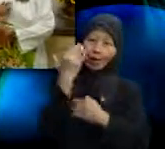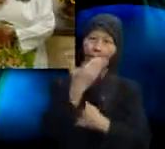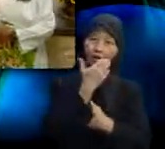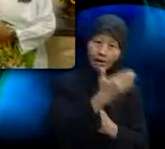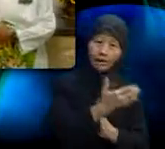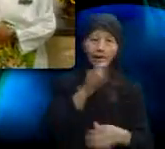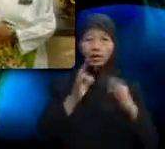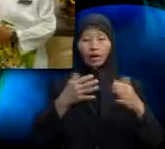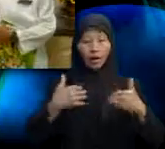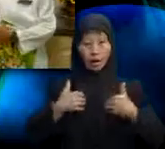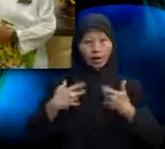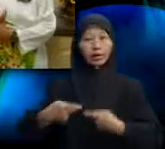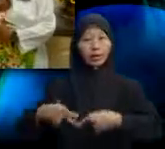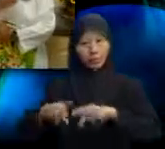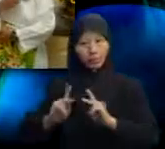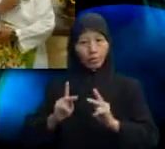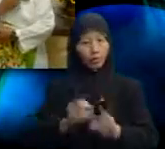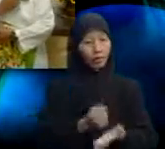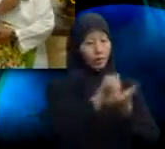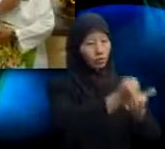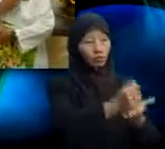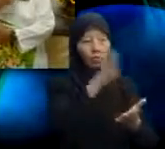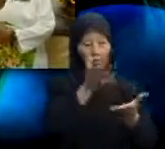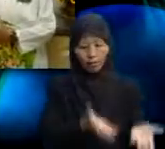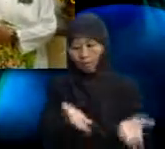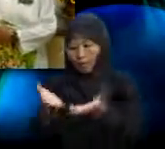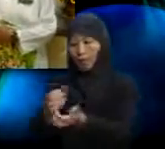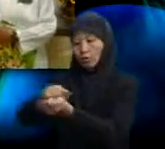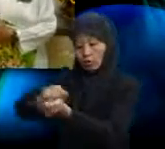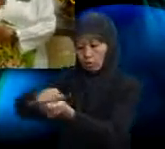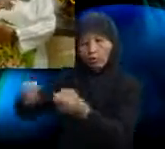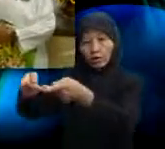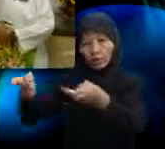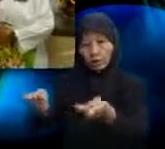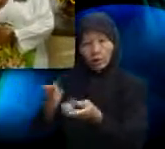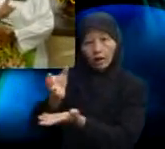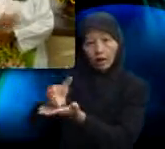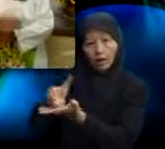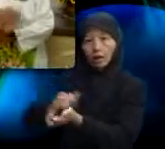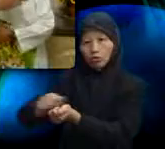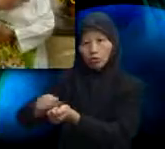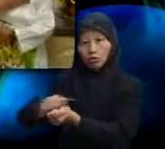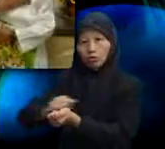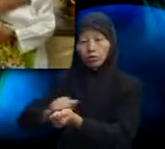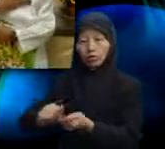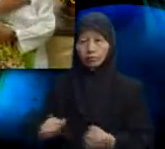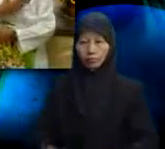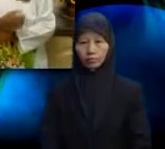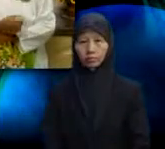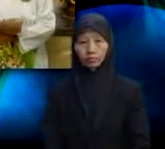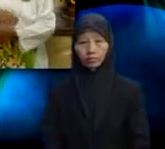sarapan. Kalau ada kesempatan, bantulah ibu mencuci pinggan mangkuk yang sudah kita gunakan